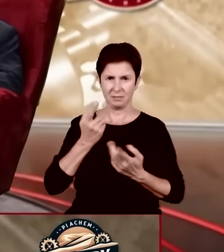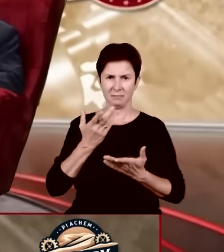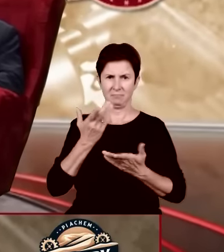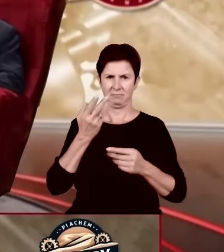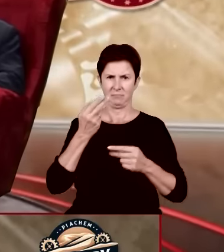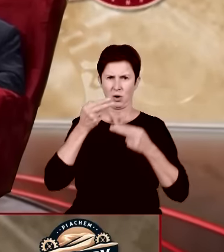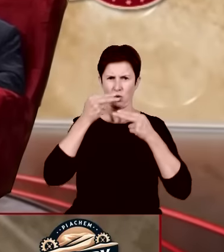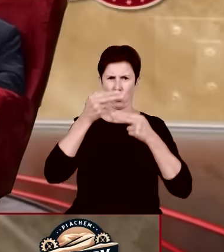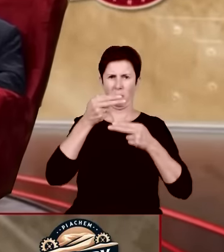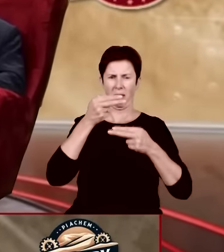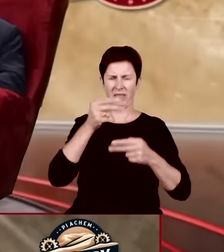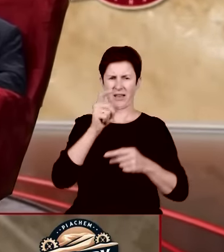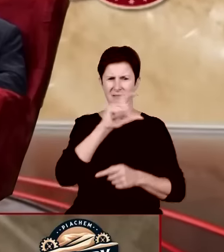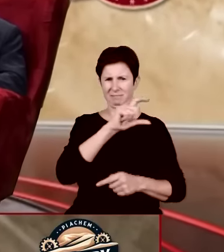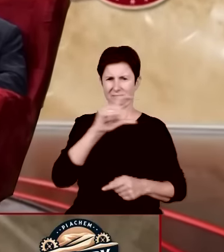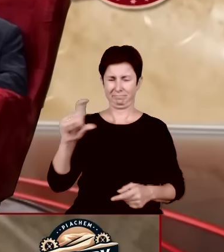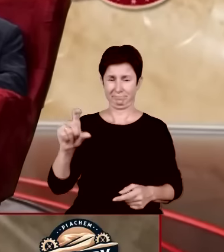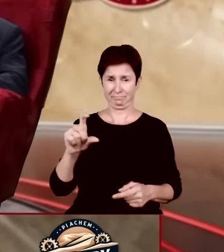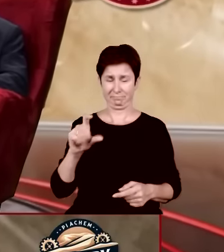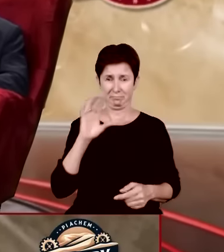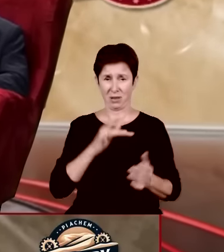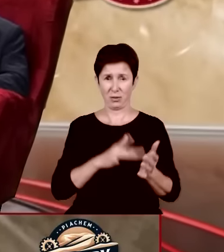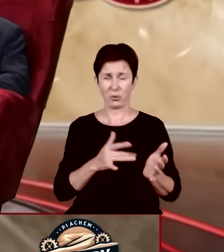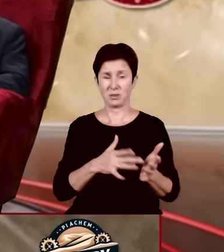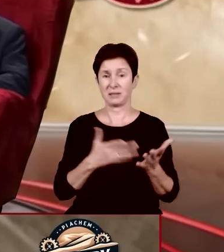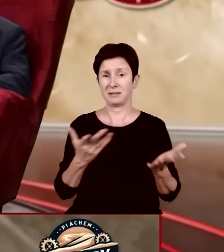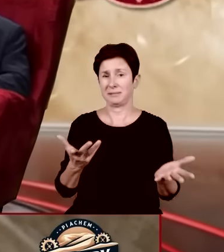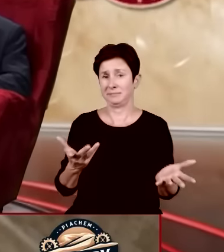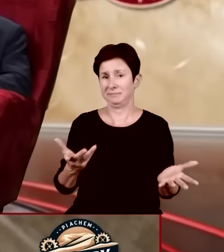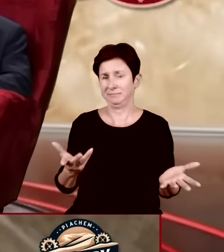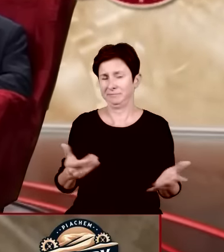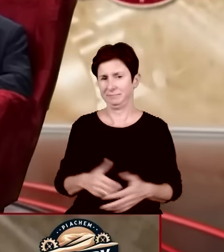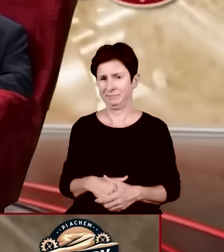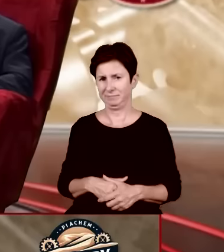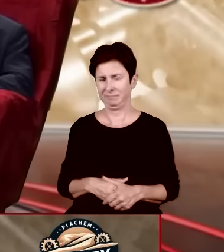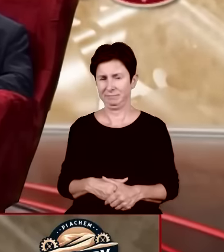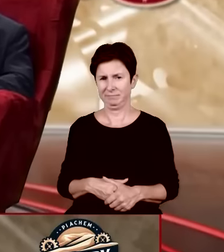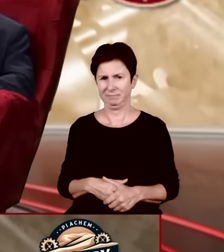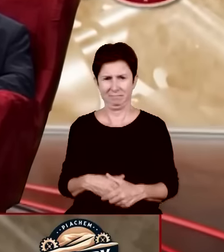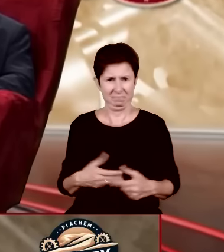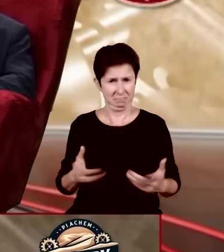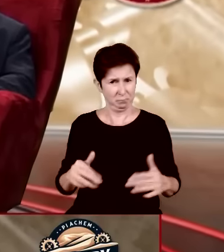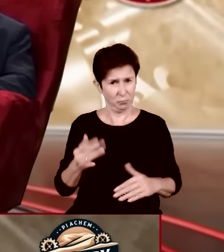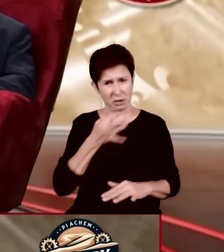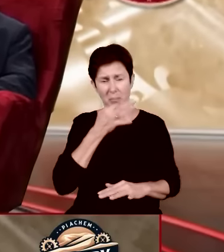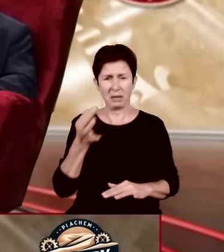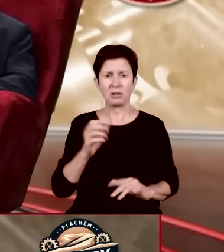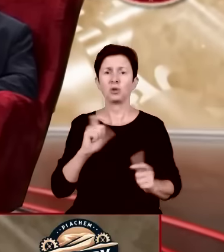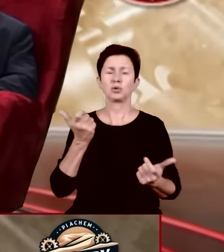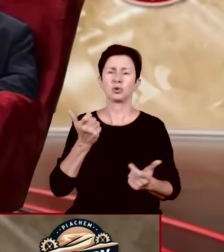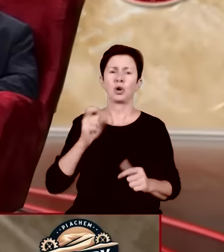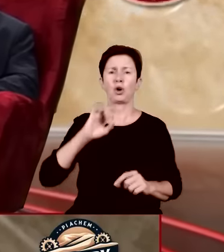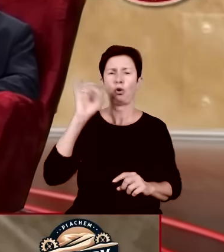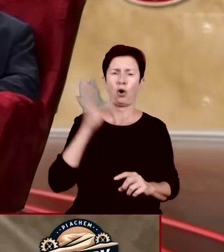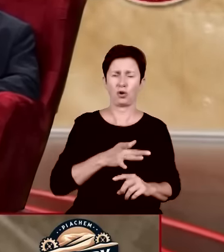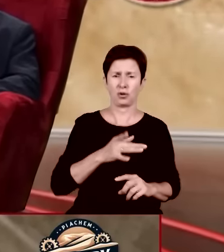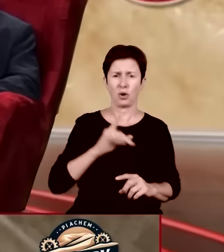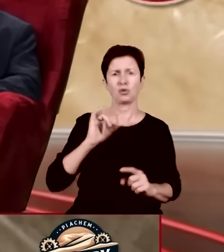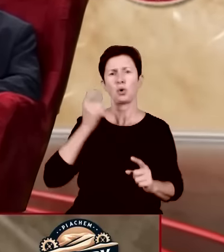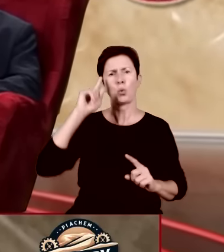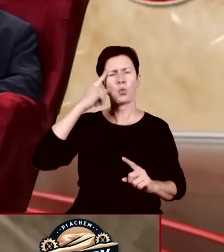wykluł się z tego tweet pana Tuska. To można zadać pytanie, co jest głupsze, tweety pana premiera czy